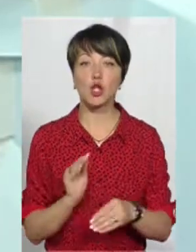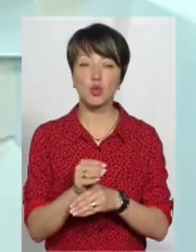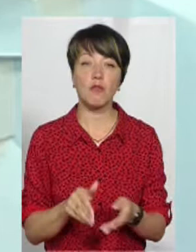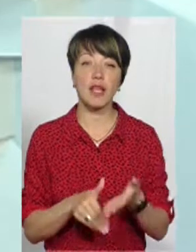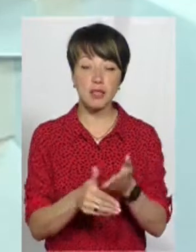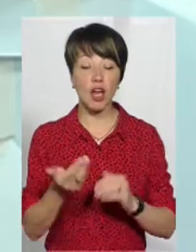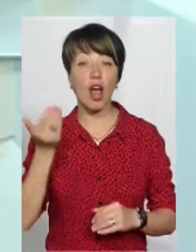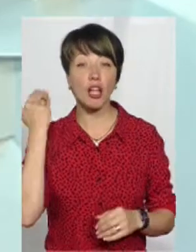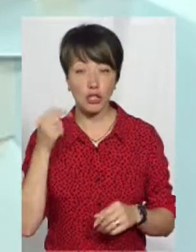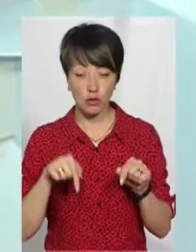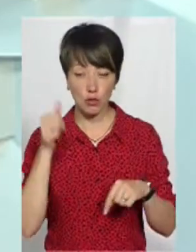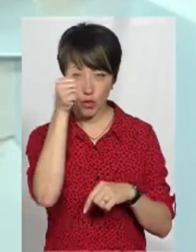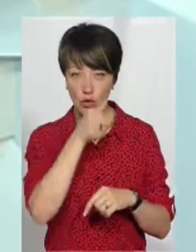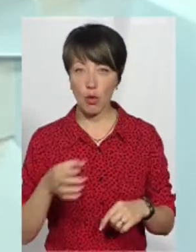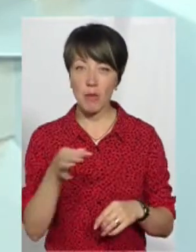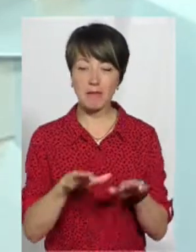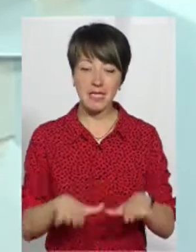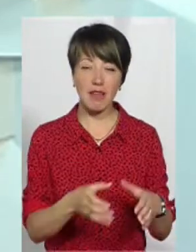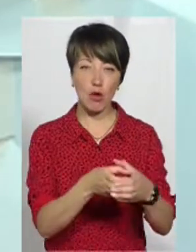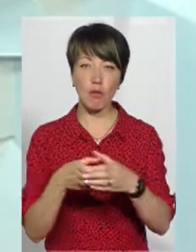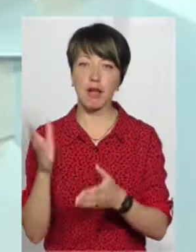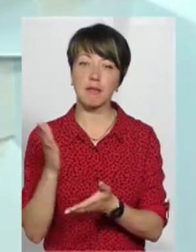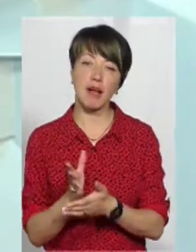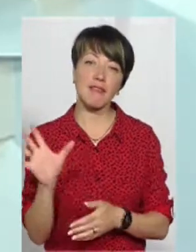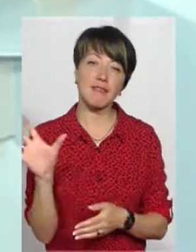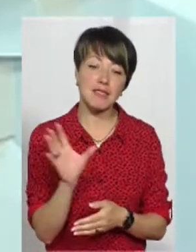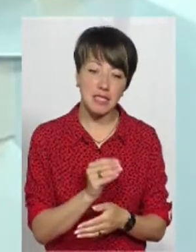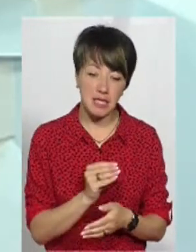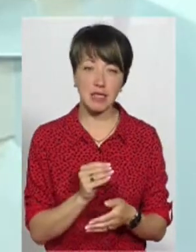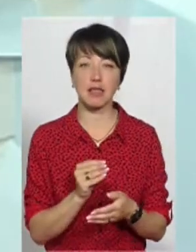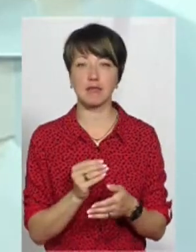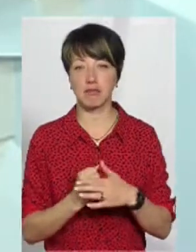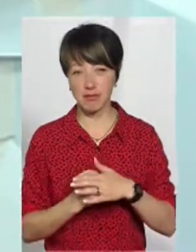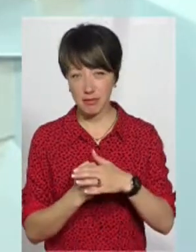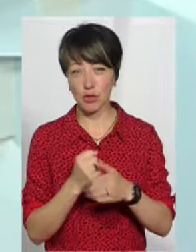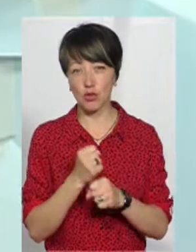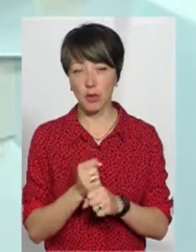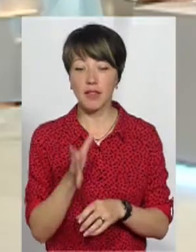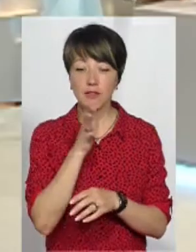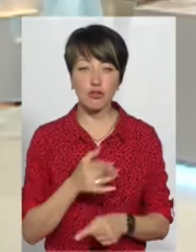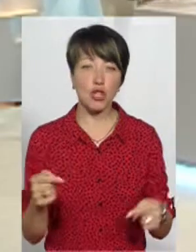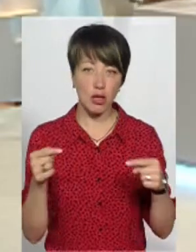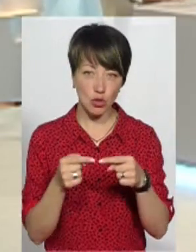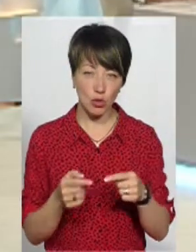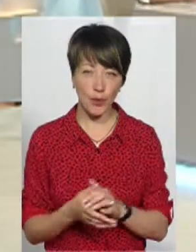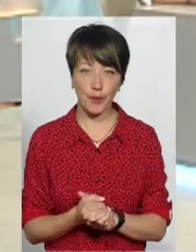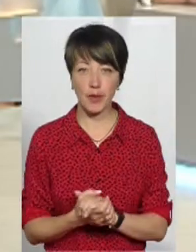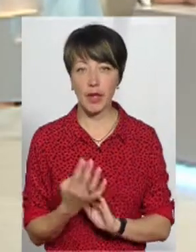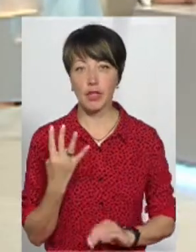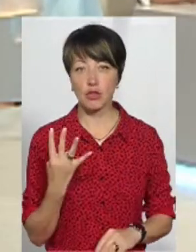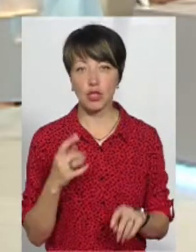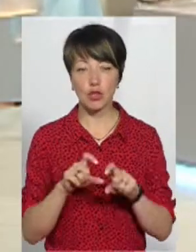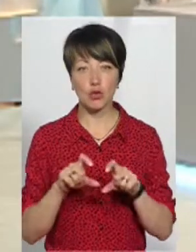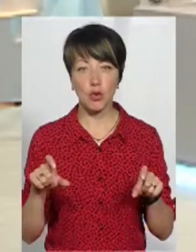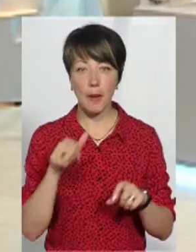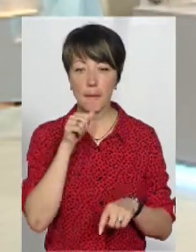року. І області, і місцеві громади мали всі передумови для того, щоб все зробити вчасно. 4 школи в нашій